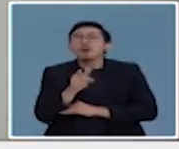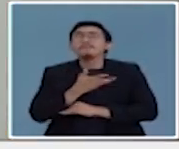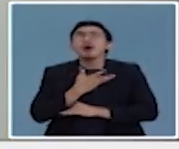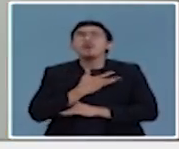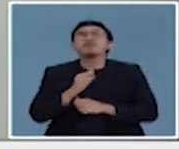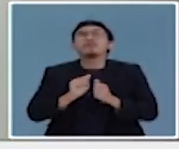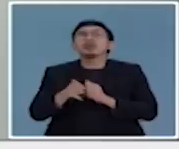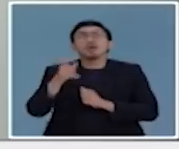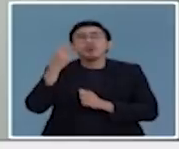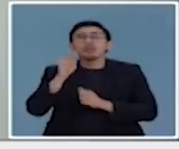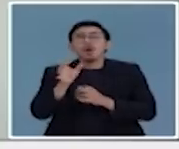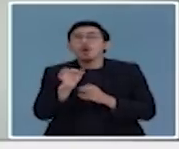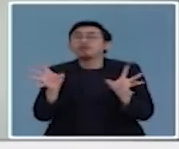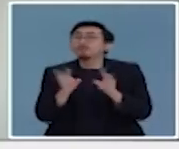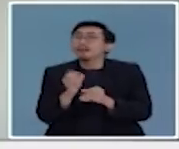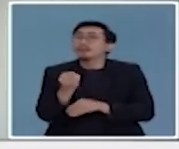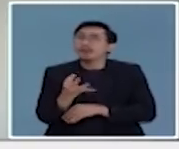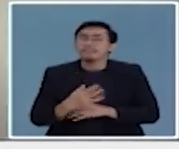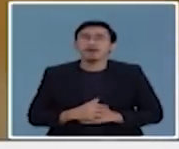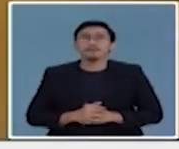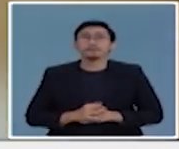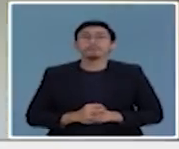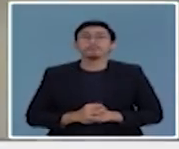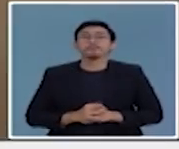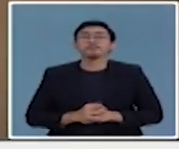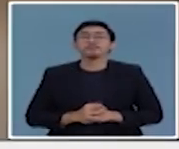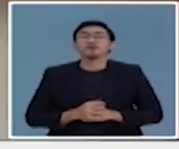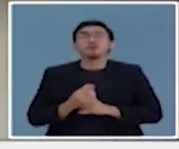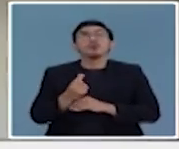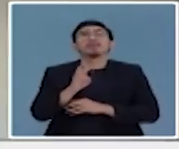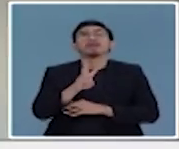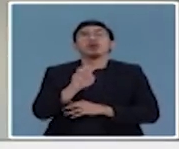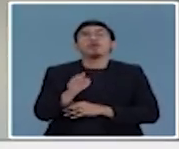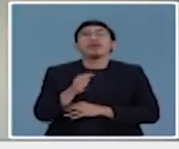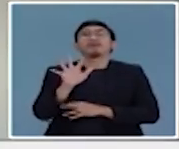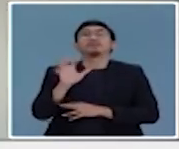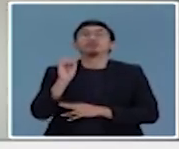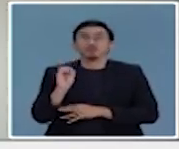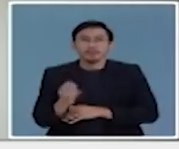kuliah, Mas? 3,5 juta. Cuman yang untuk dibayarkan kuliah